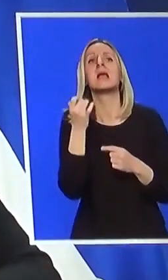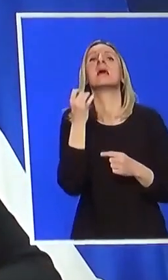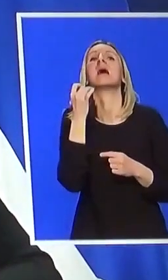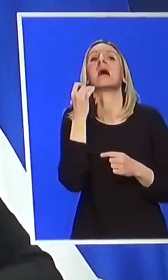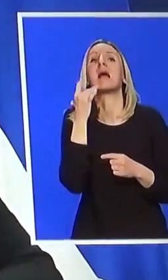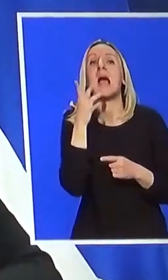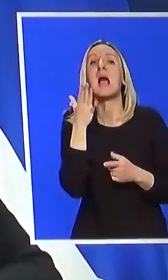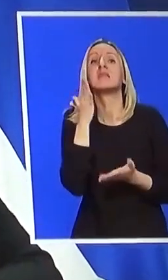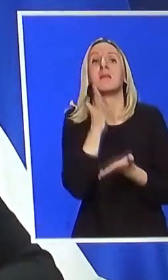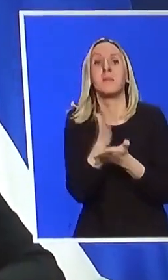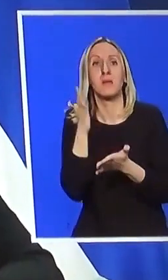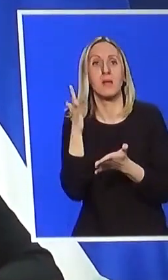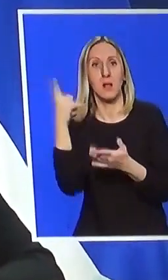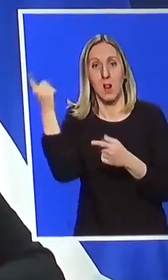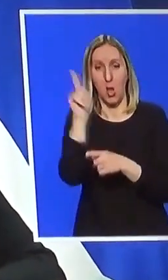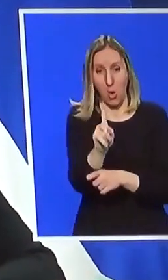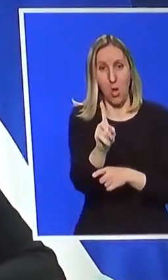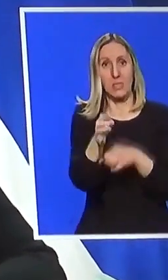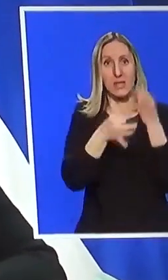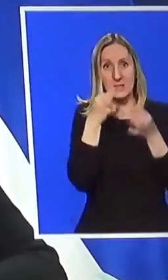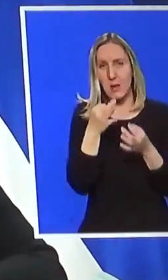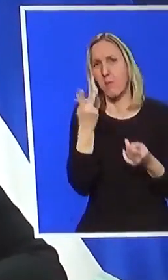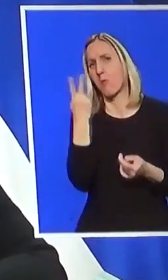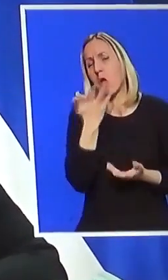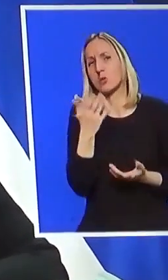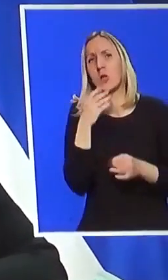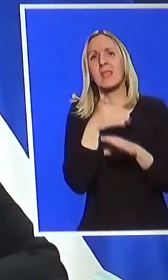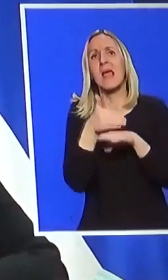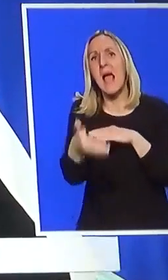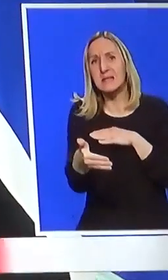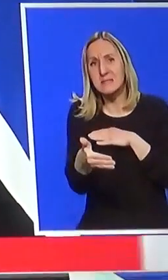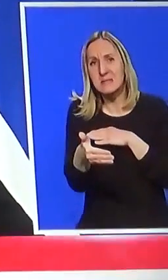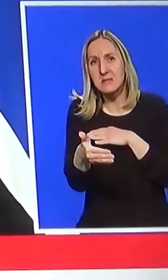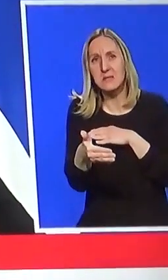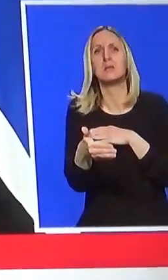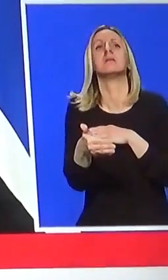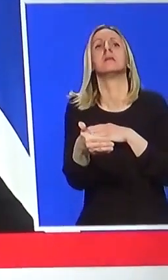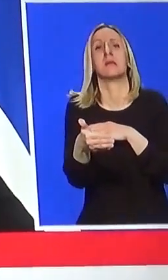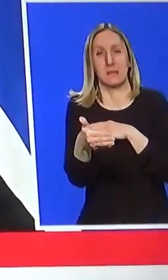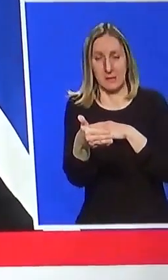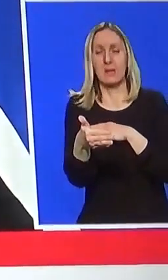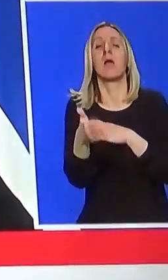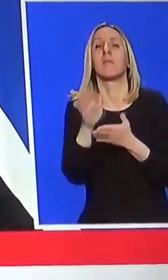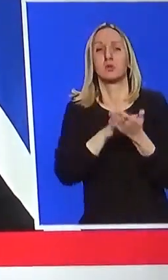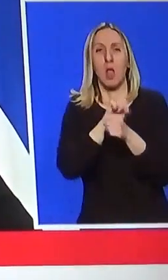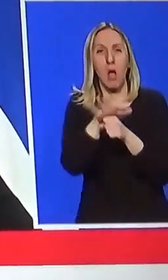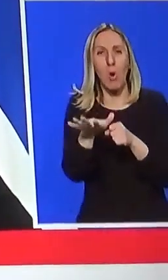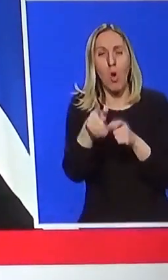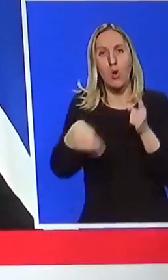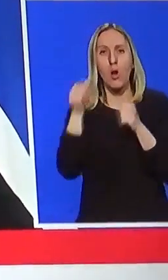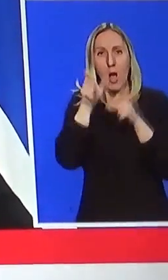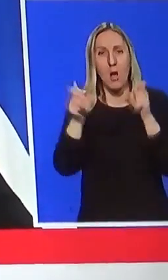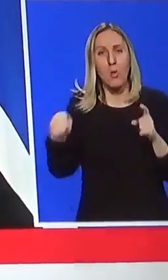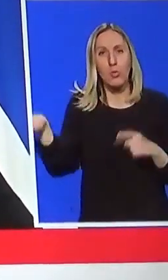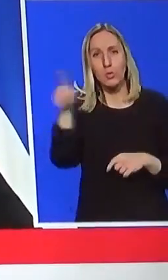pa je potpuno logično gdje je ušlo kasnije, da je do sada da je ovaj prouzrokovač kasnije ušao u populaciju, da je